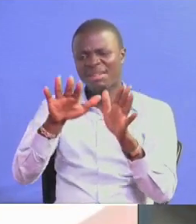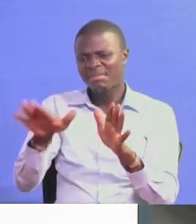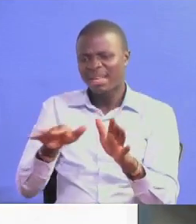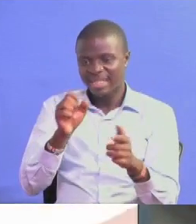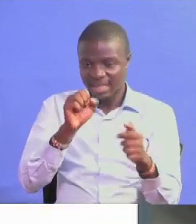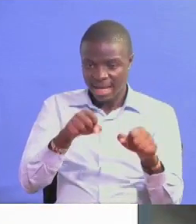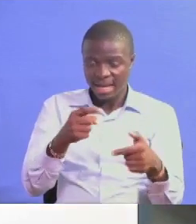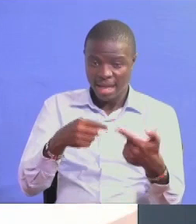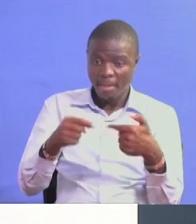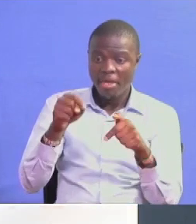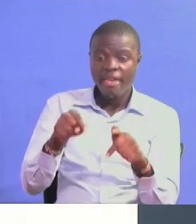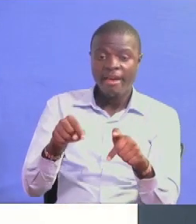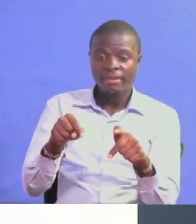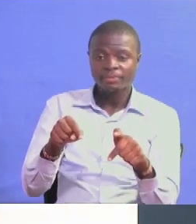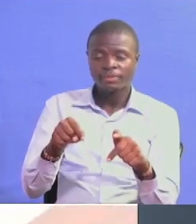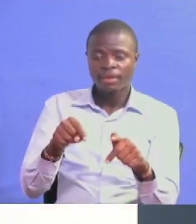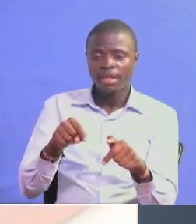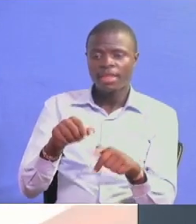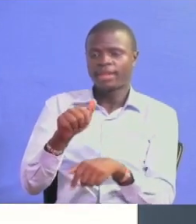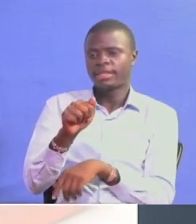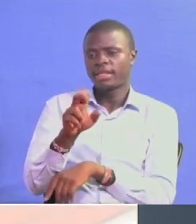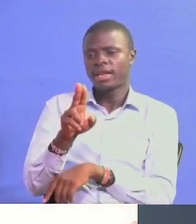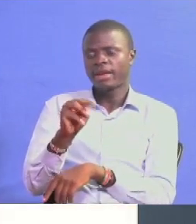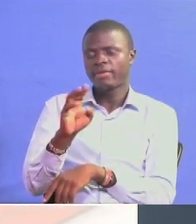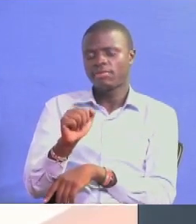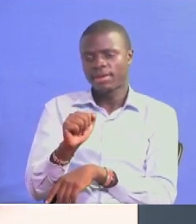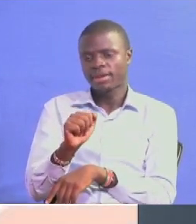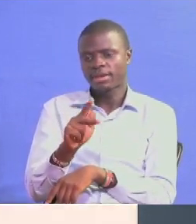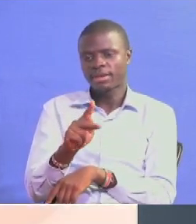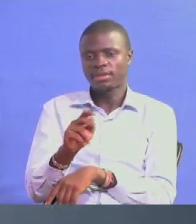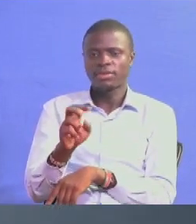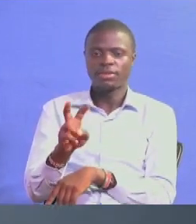able to come to us. Auma Evans, Runinga ya KU, Nairobi.